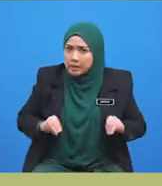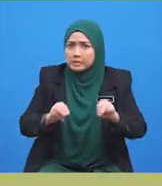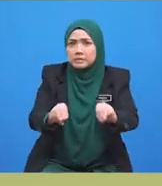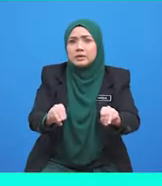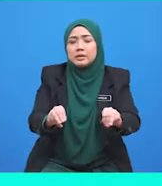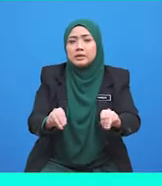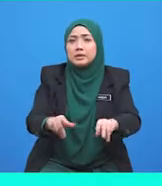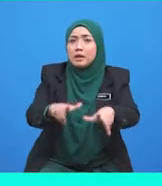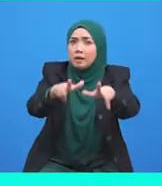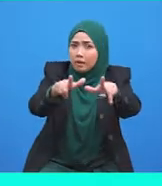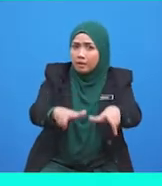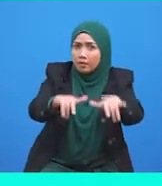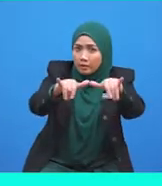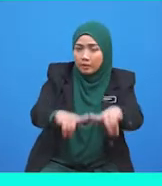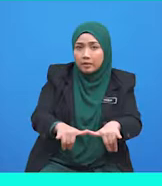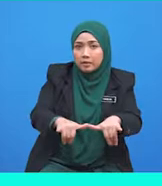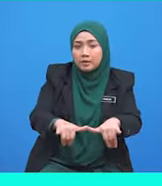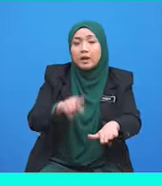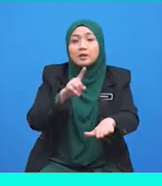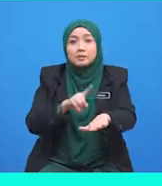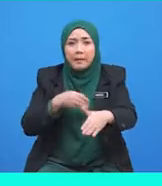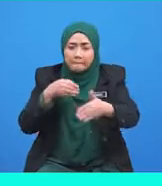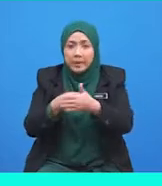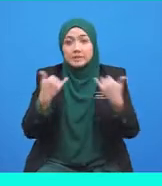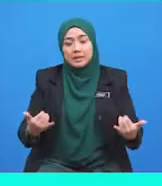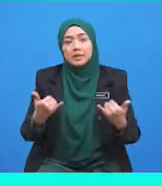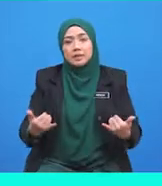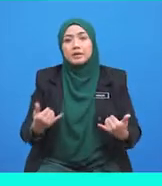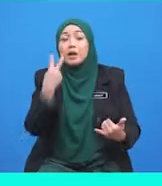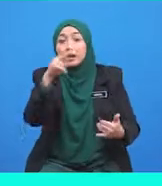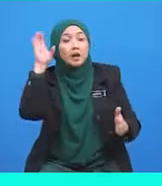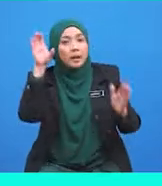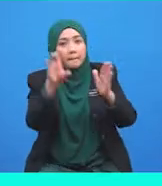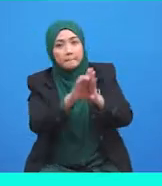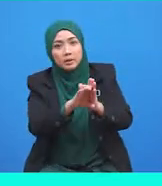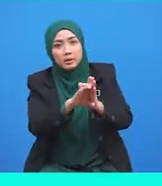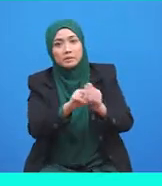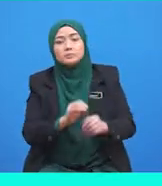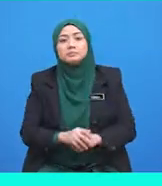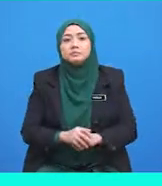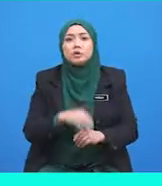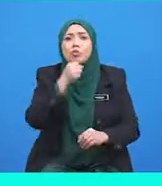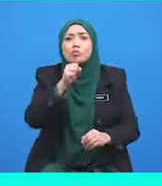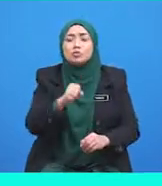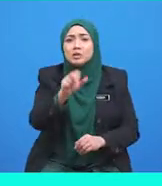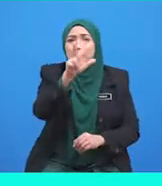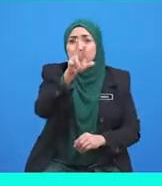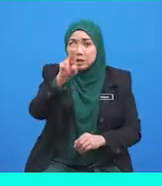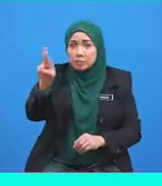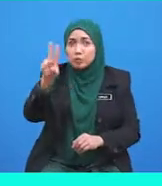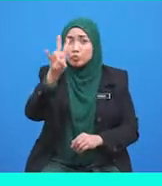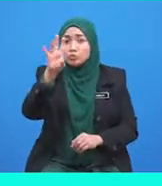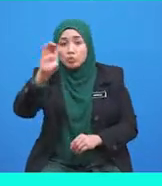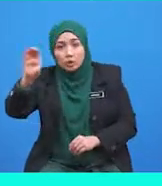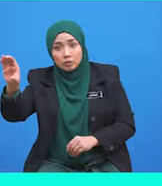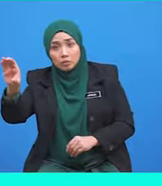ini. Lihat sahaja gambar ini. Ia merupakan struktur megalit berusia 3700 sebelum Masihi